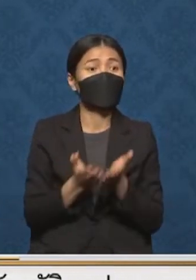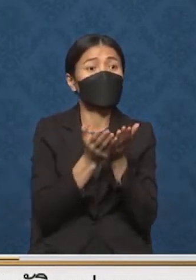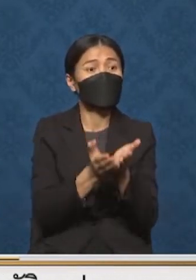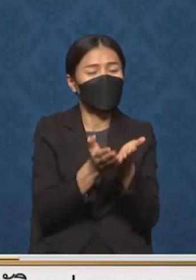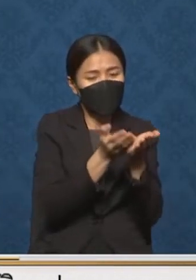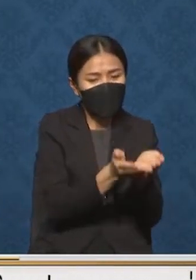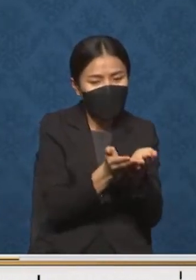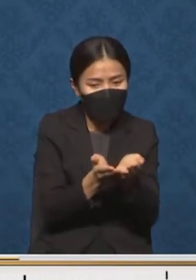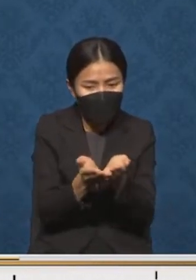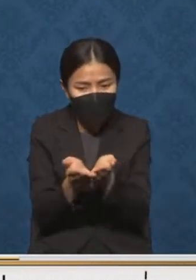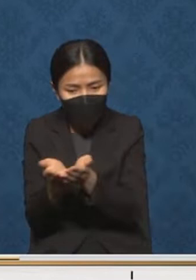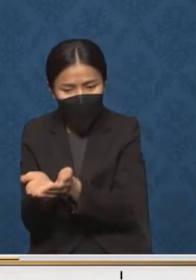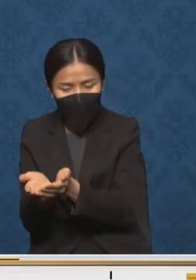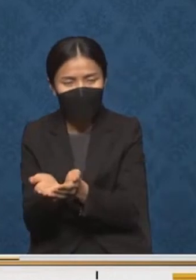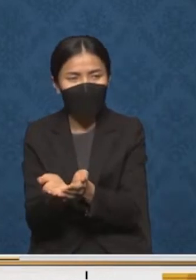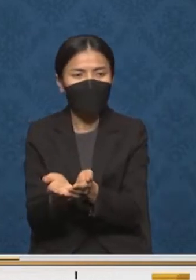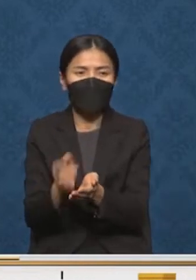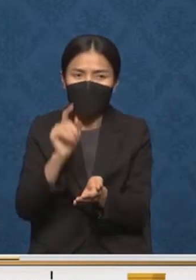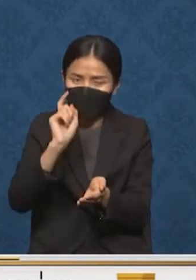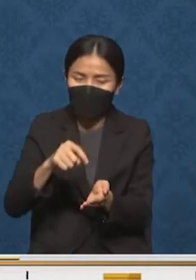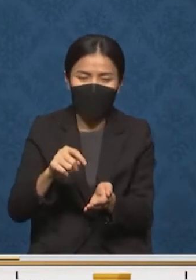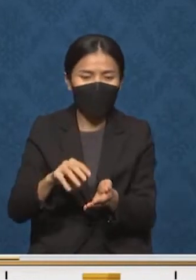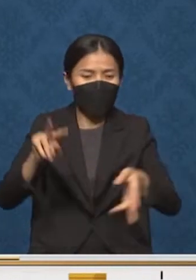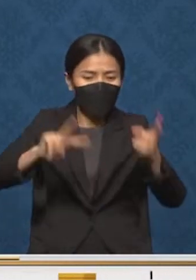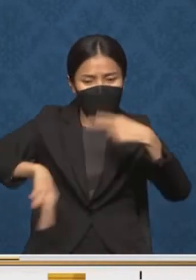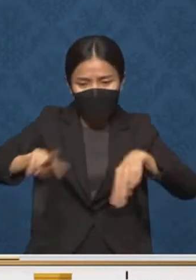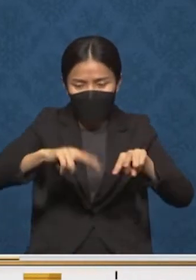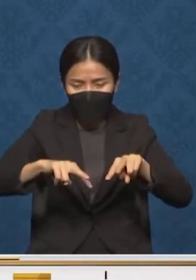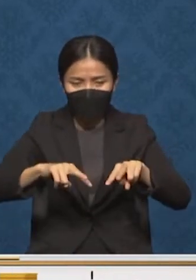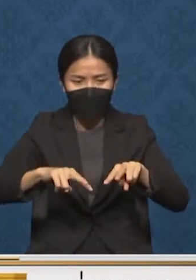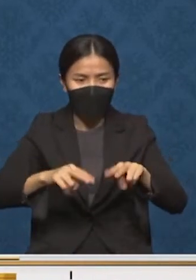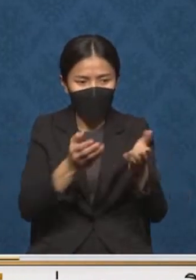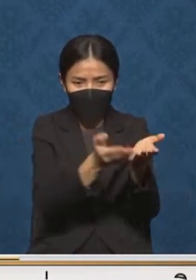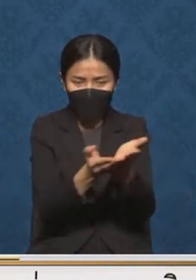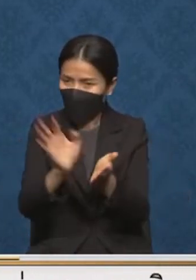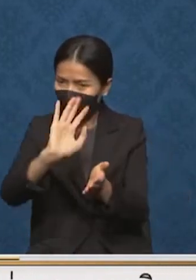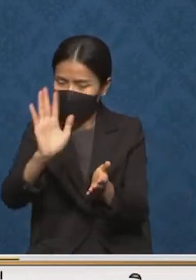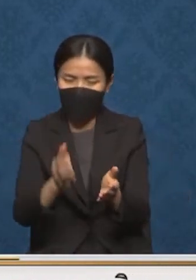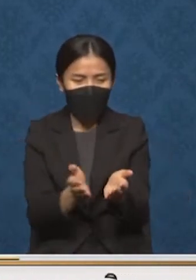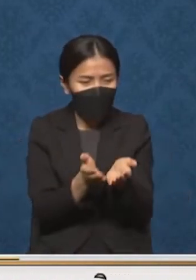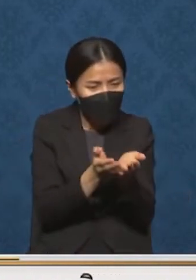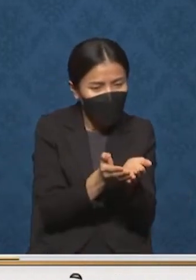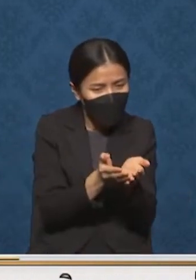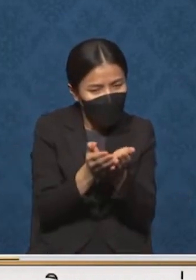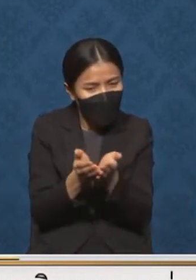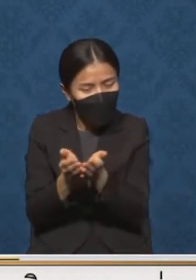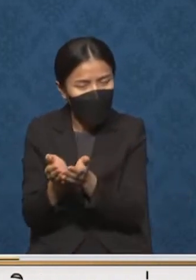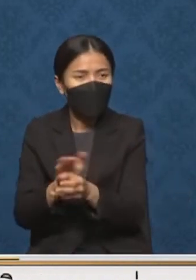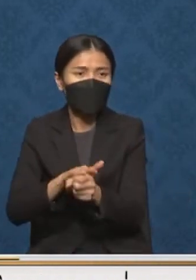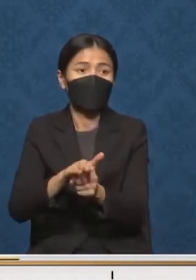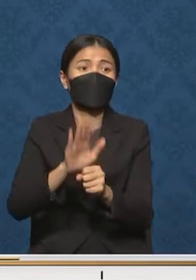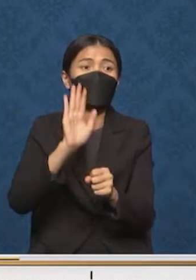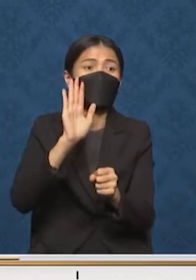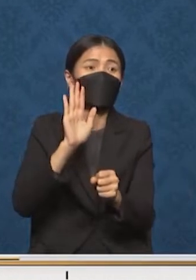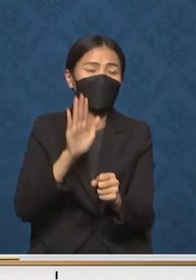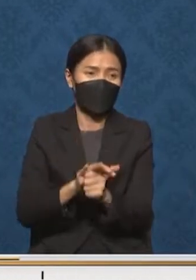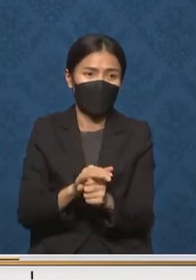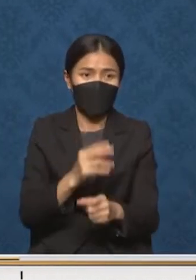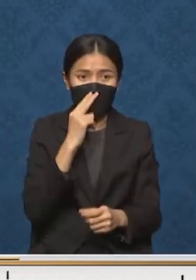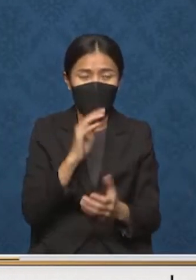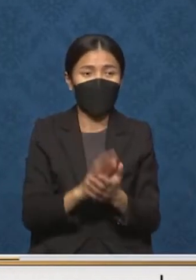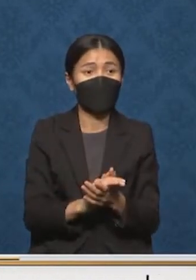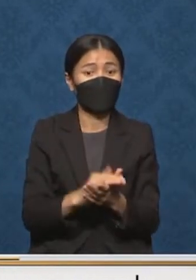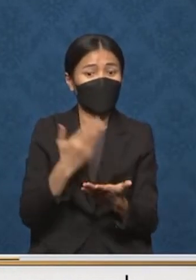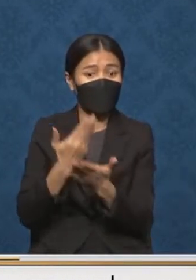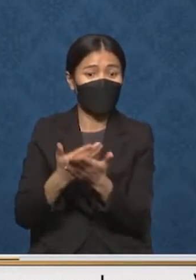ปลได้ขอหนาถดไปนะครับก็จะมซ้อปลืน ซื้อกaurซือก orang ซื้อเลอ็็กสอมเลือ เล็ หมายความว